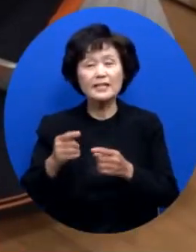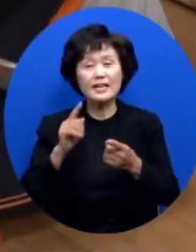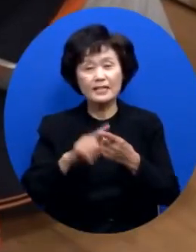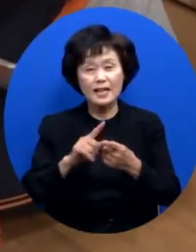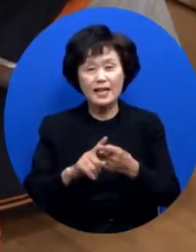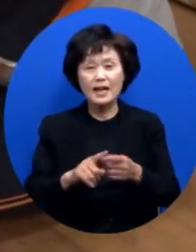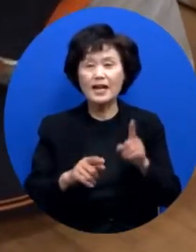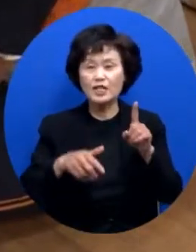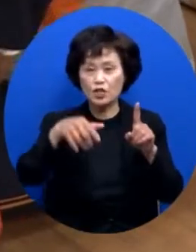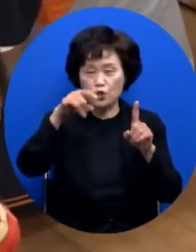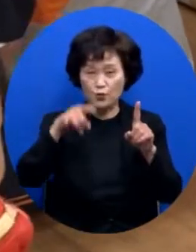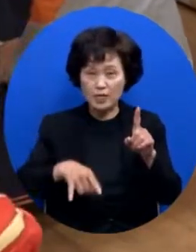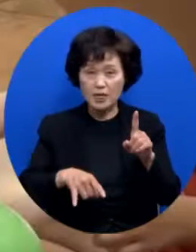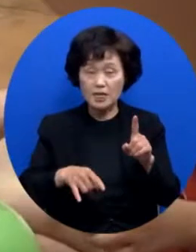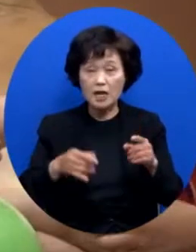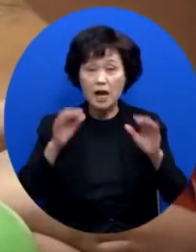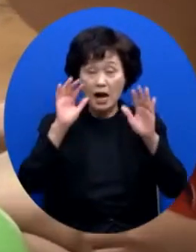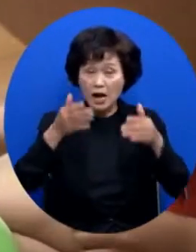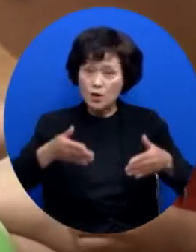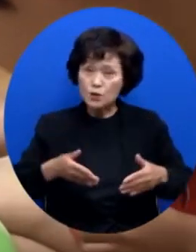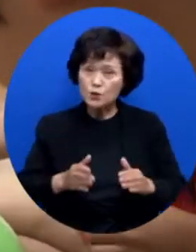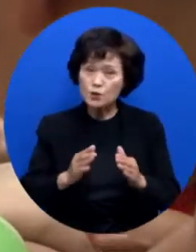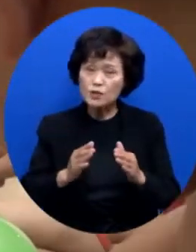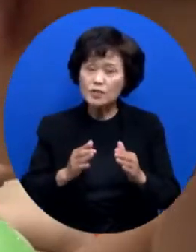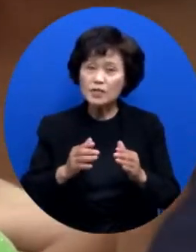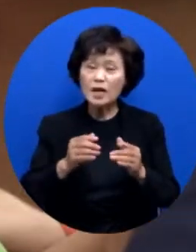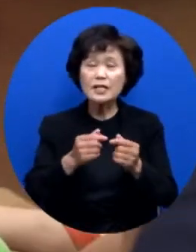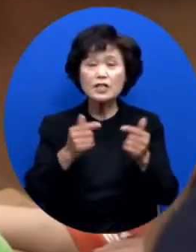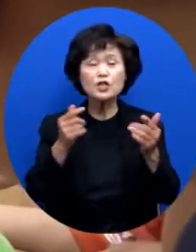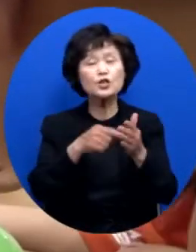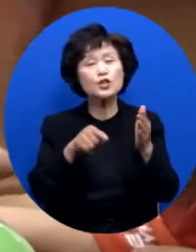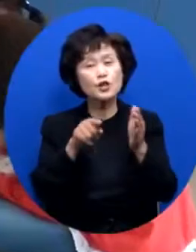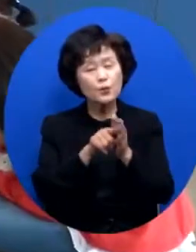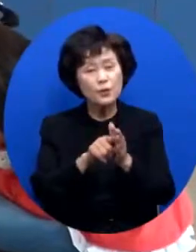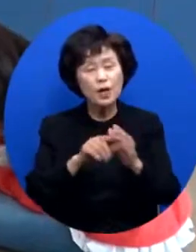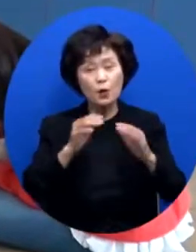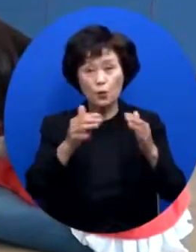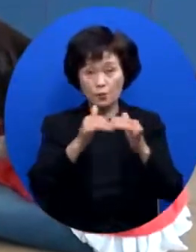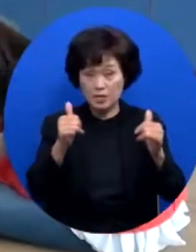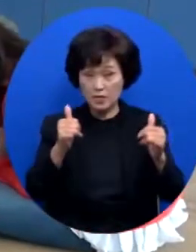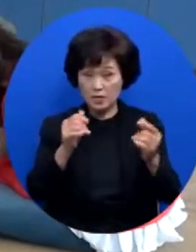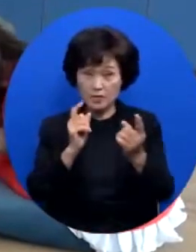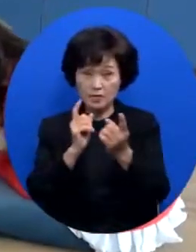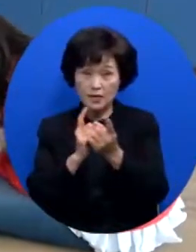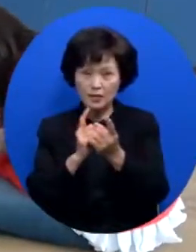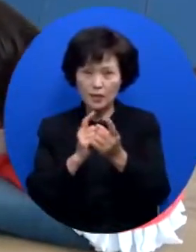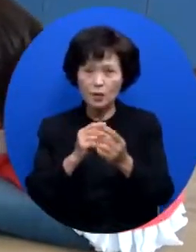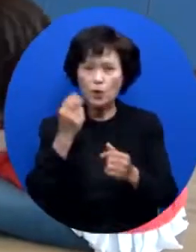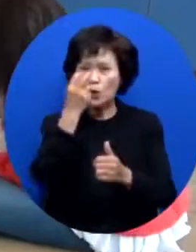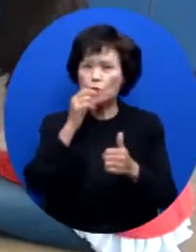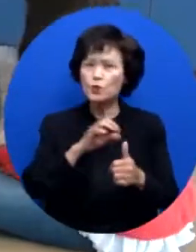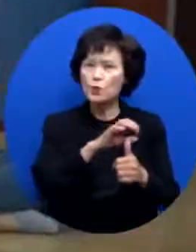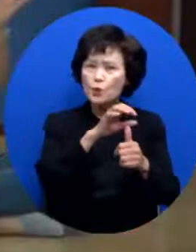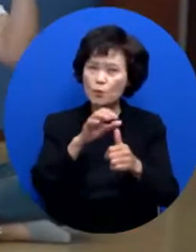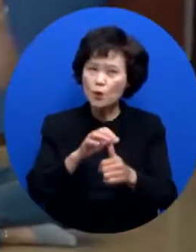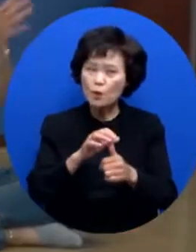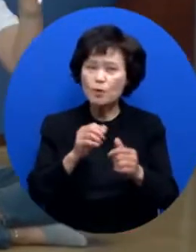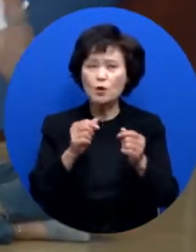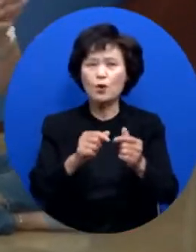1위였습니다. 출산율 제고를 위해 교회가 국민들을 대상으로 돌봄 사역을 확대해 나가고자